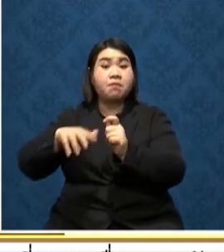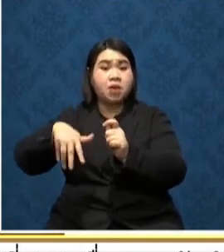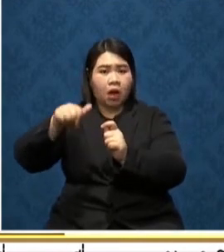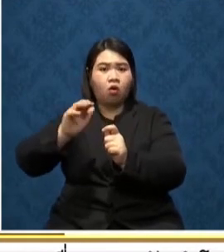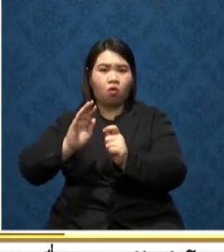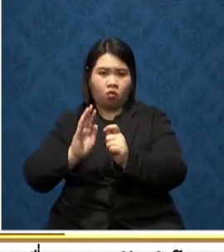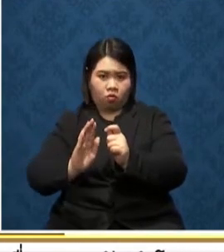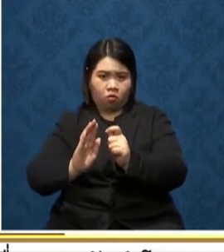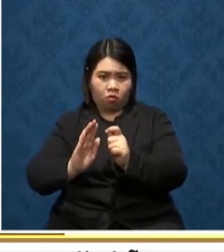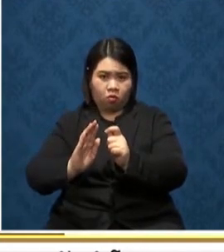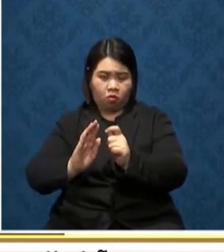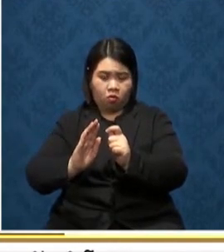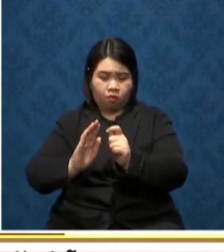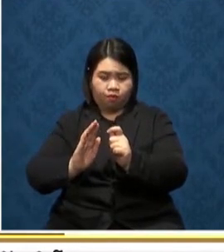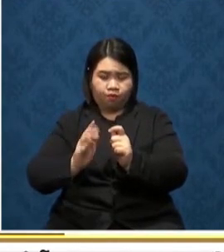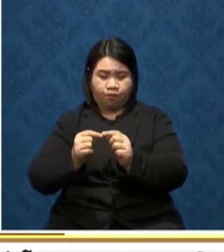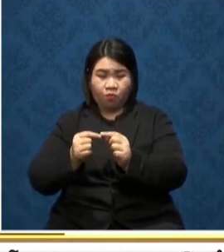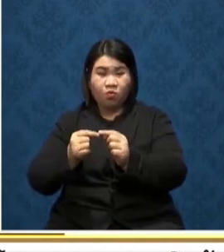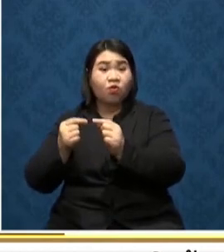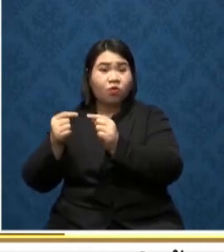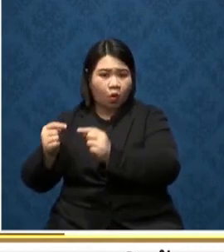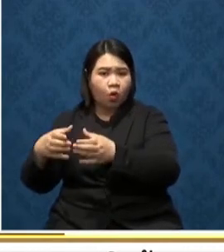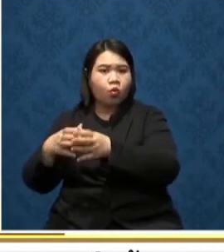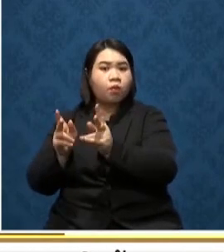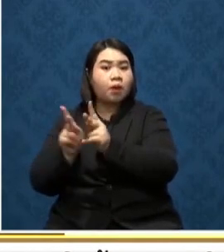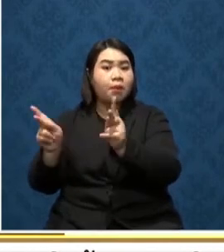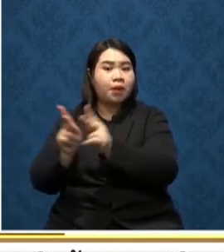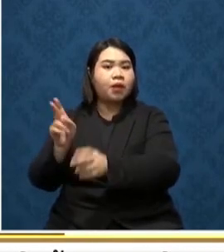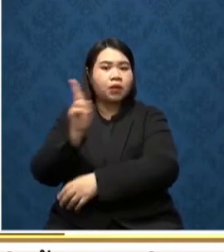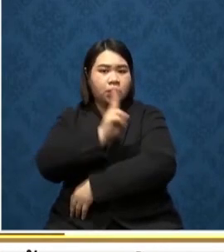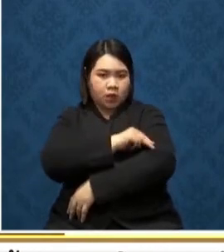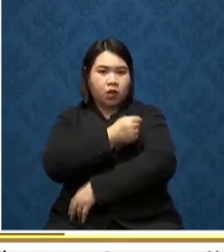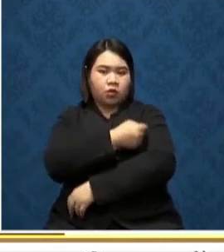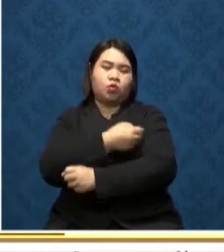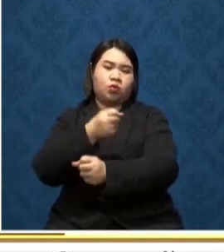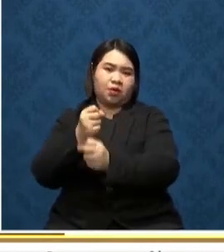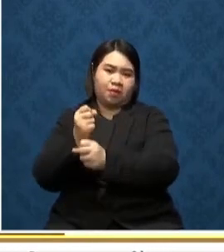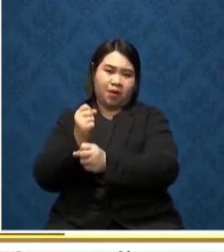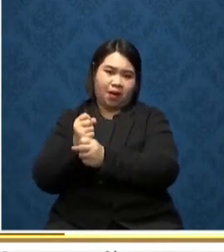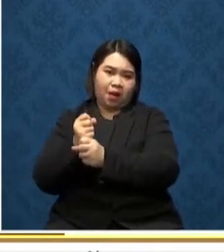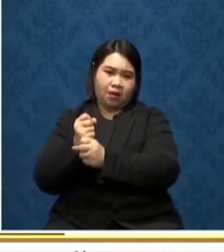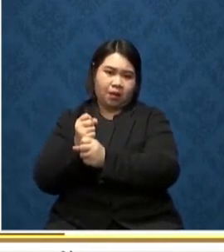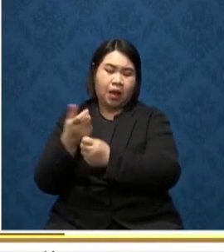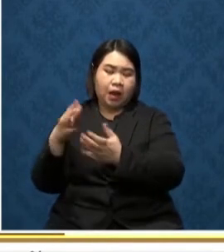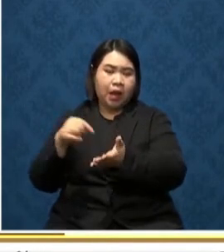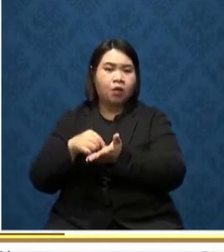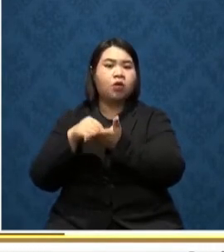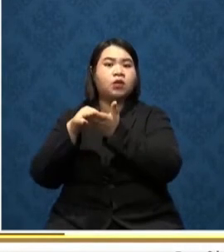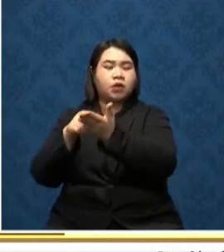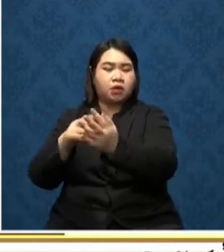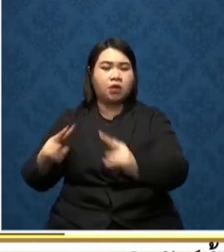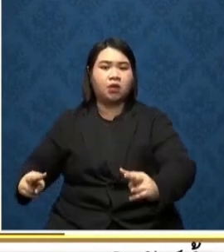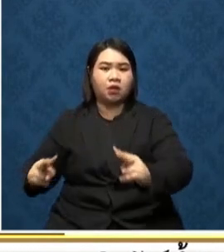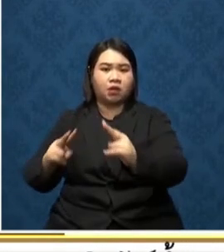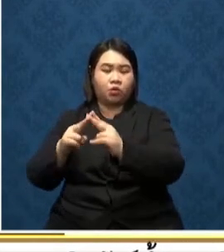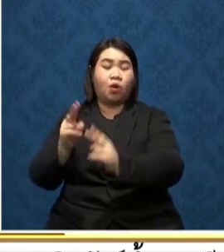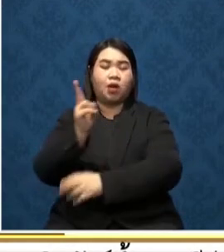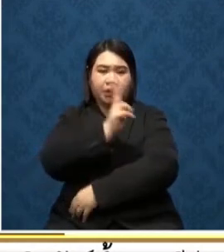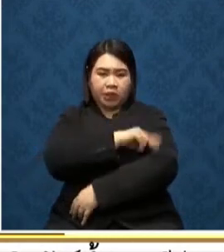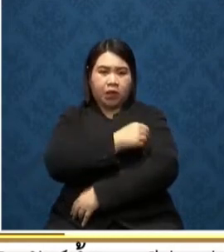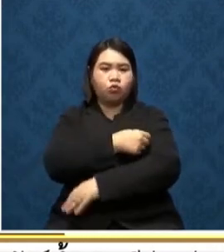มายัคณะกณมการสาสุขแล้วคณะกรมการสาสุขจะเสนอไปยังกระทวงสาสุข